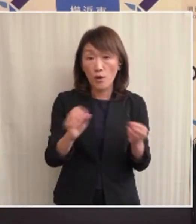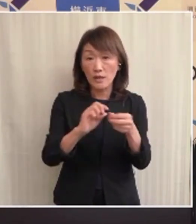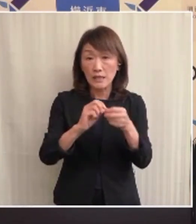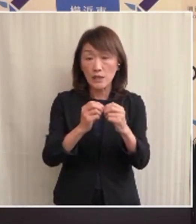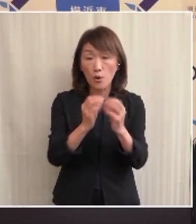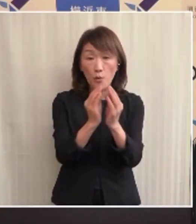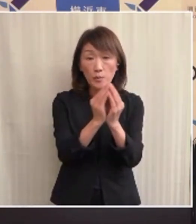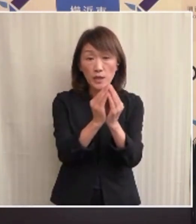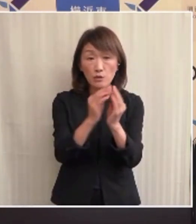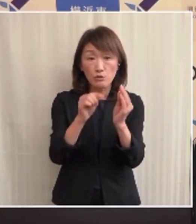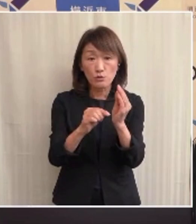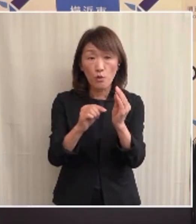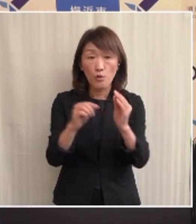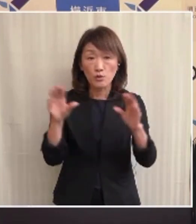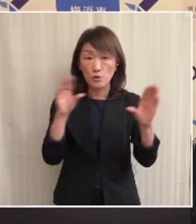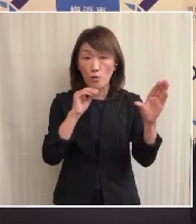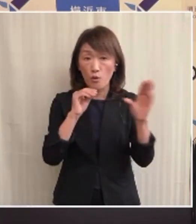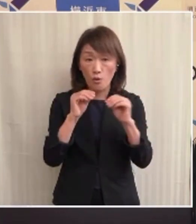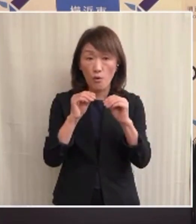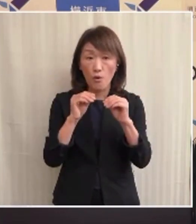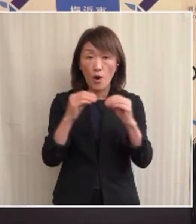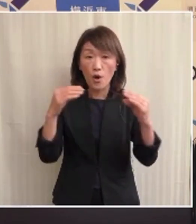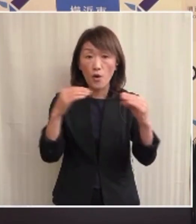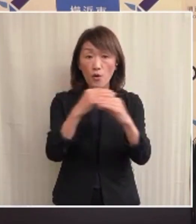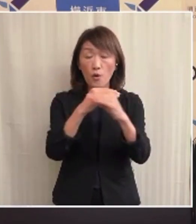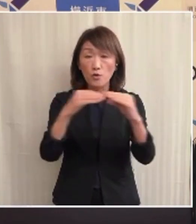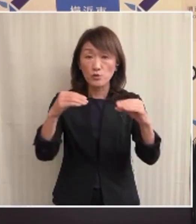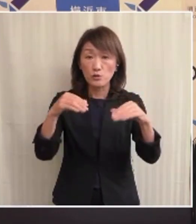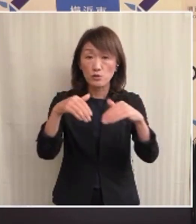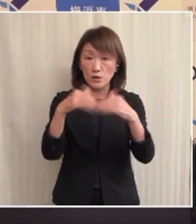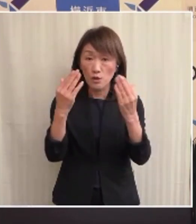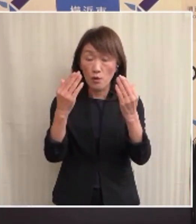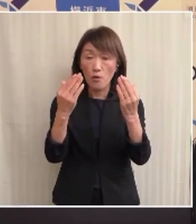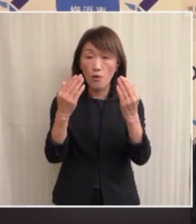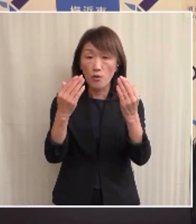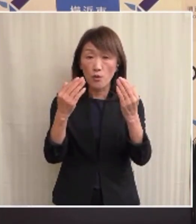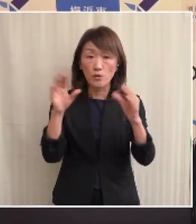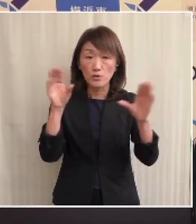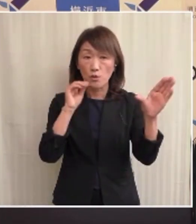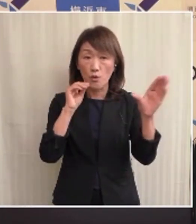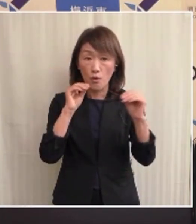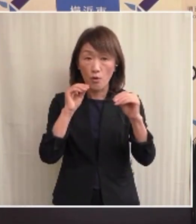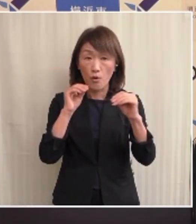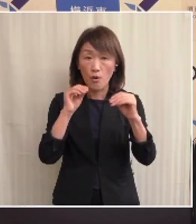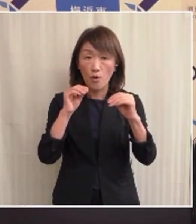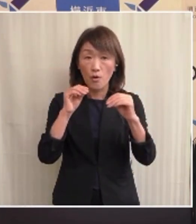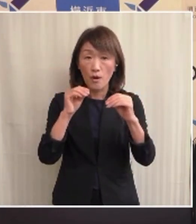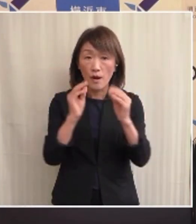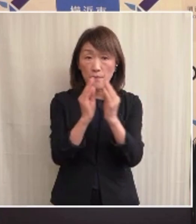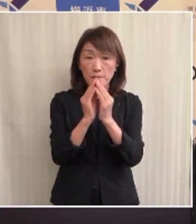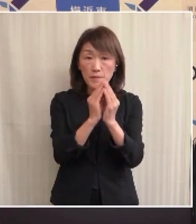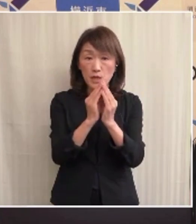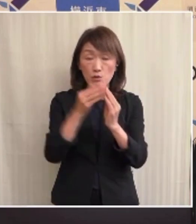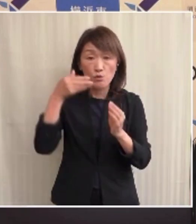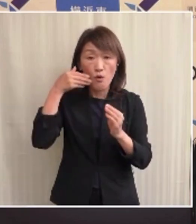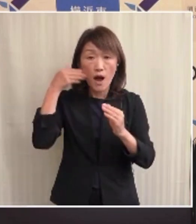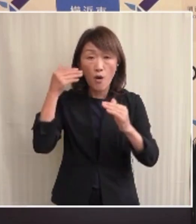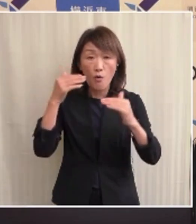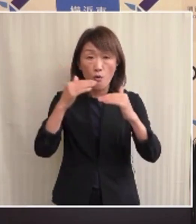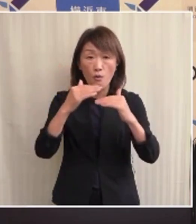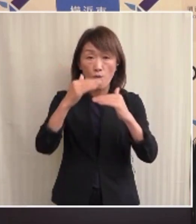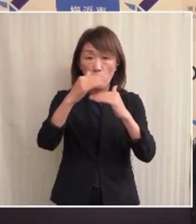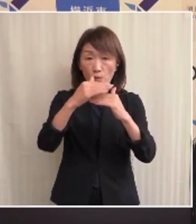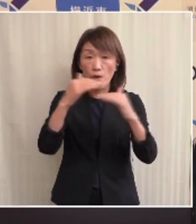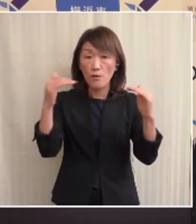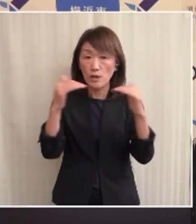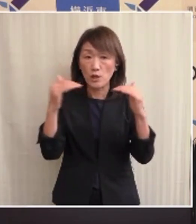のですね、通学路の情報、それから交通事故の情報、今 ここをもとに議論